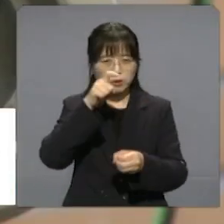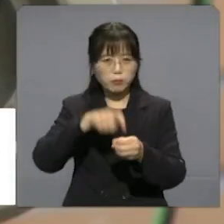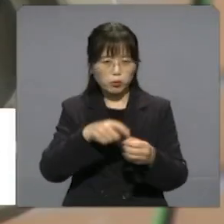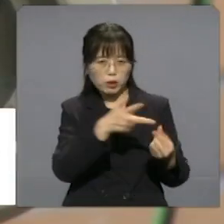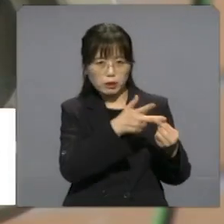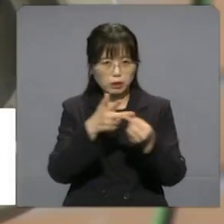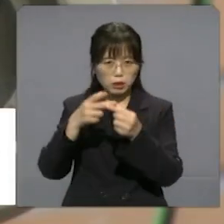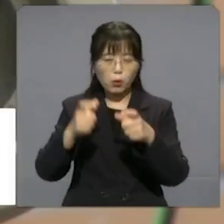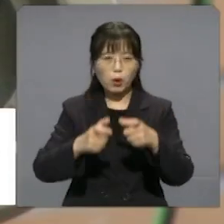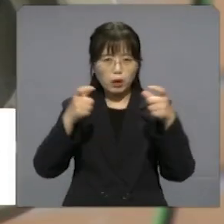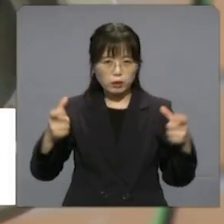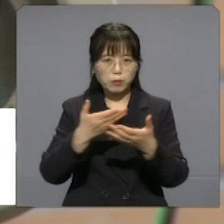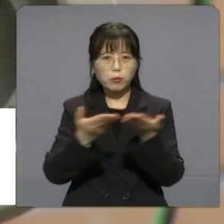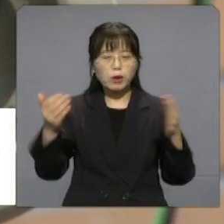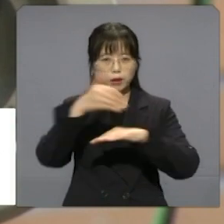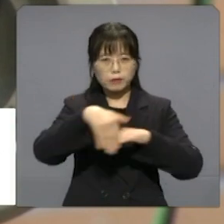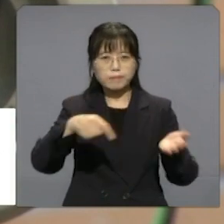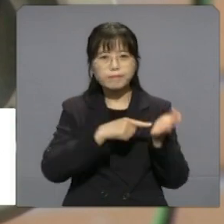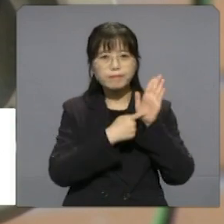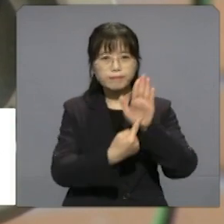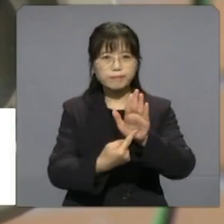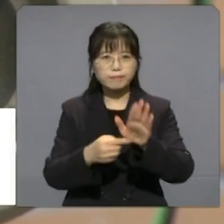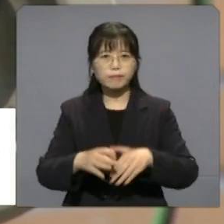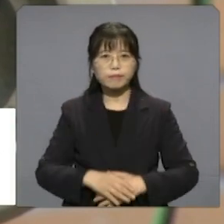CCTV를 확대 보급할 계획이라고 밝혔습니다.